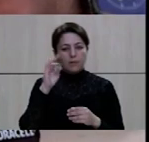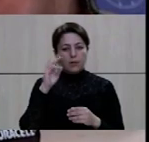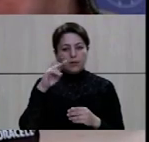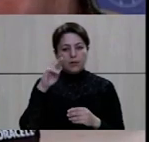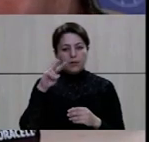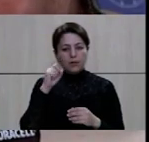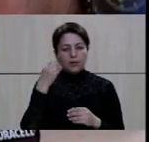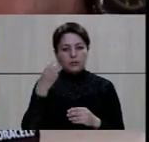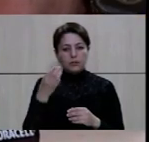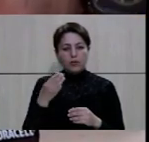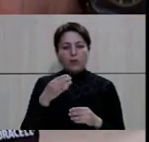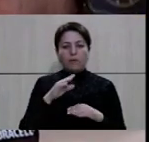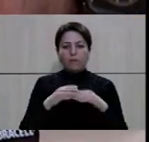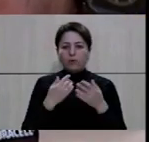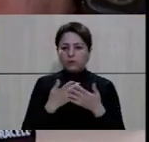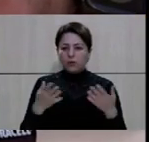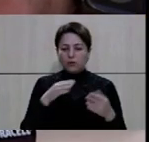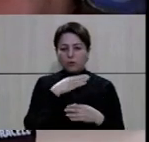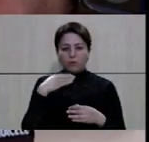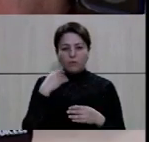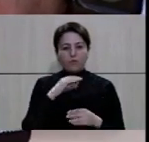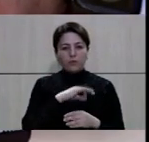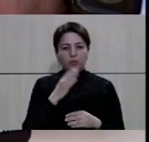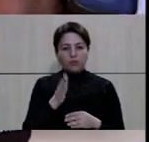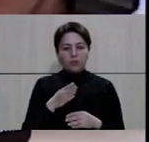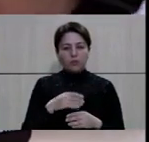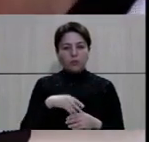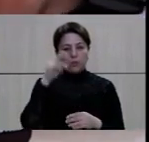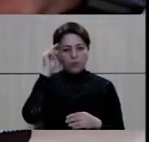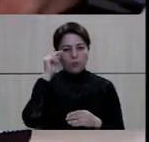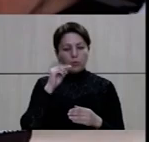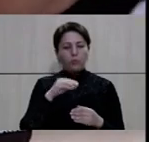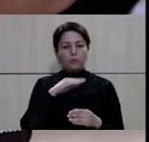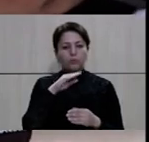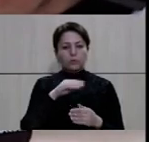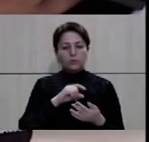vositalaridan ko'p foydalaniladi. O'quv ustaxonalarida